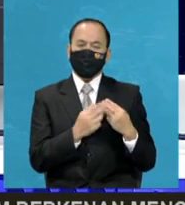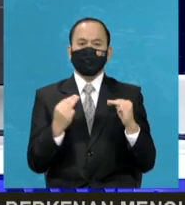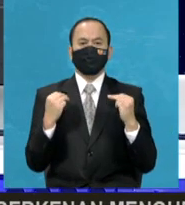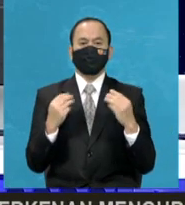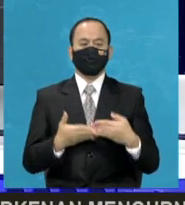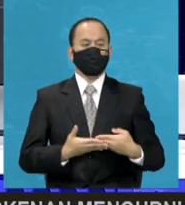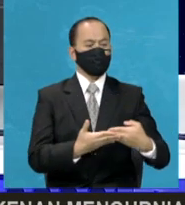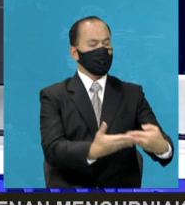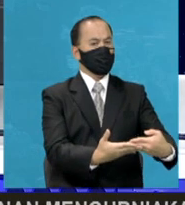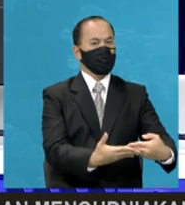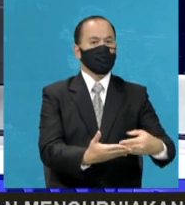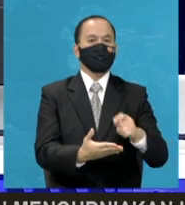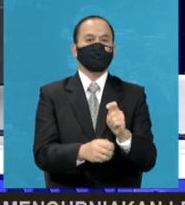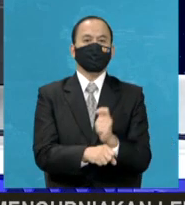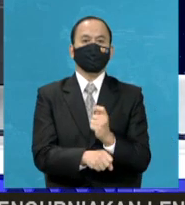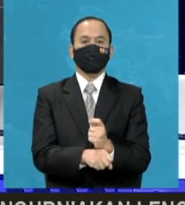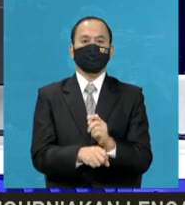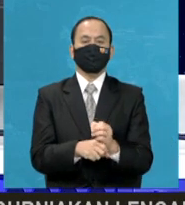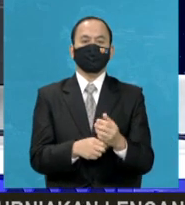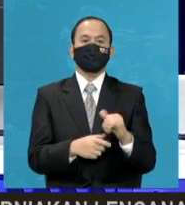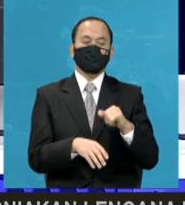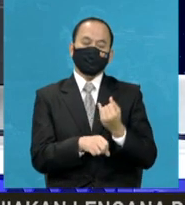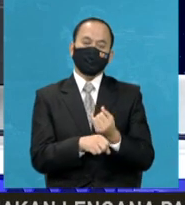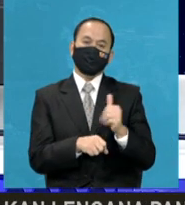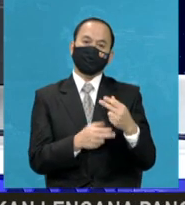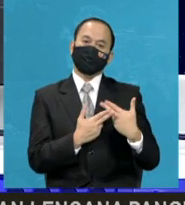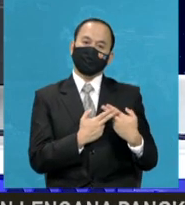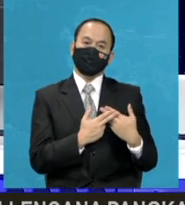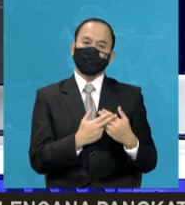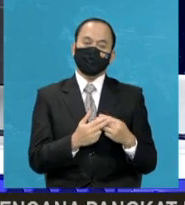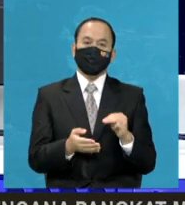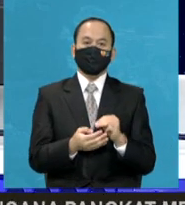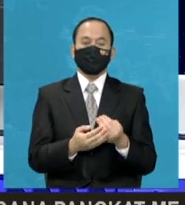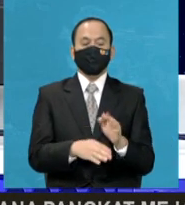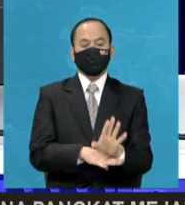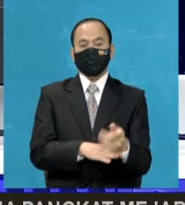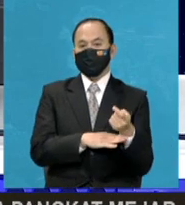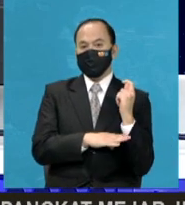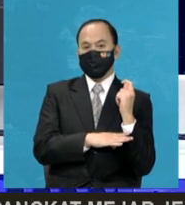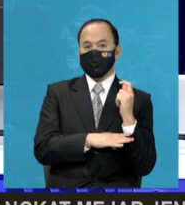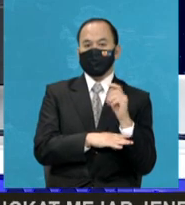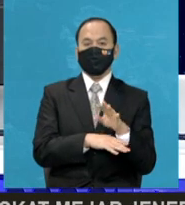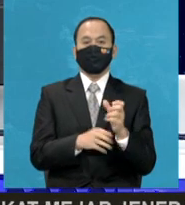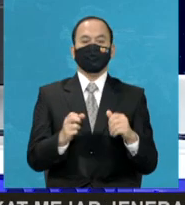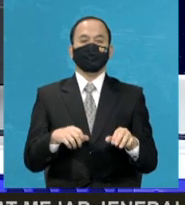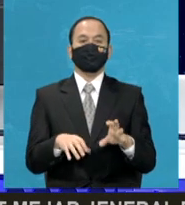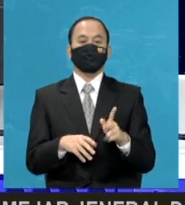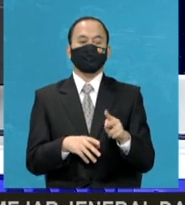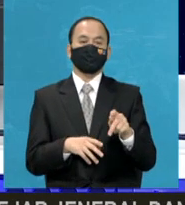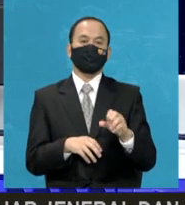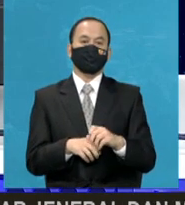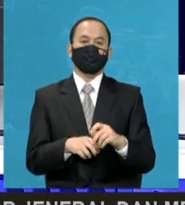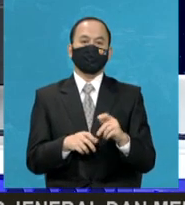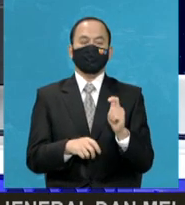Serah terima tugas jabatan pemerintahan EB majelis berlangsung petang tadi di Pengkalan tentra udara